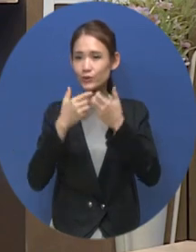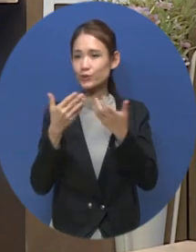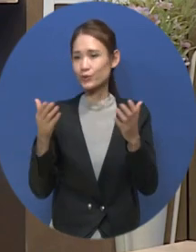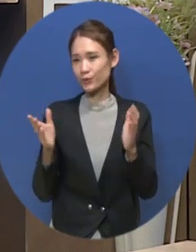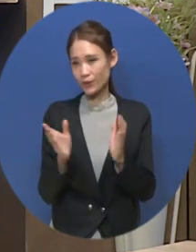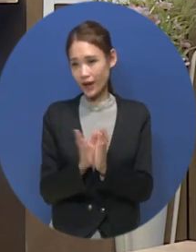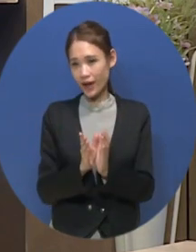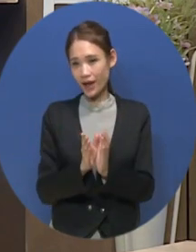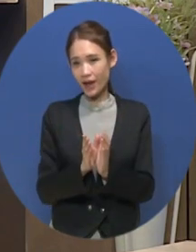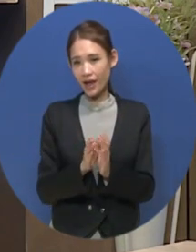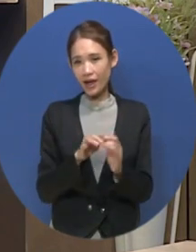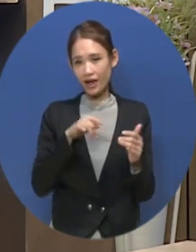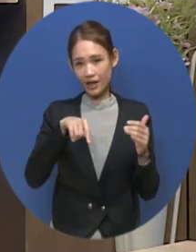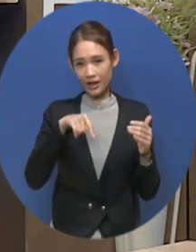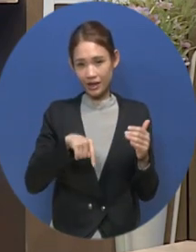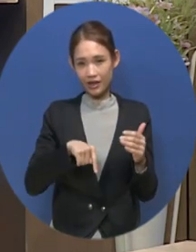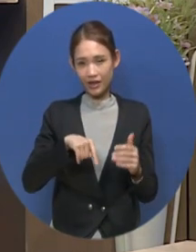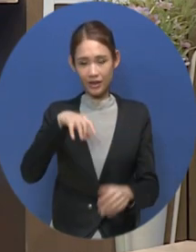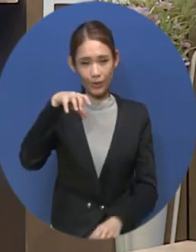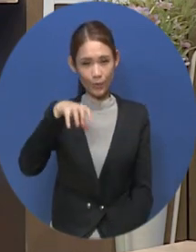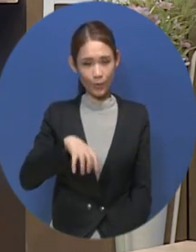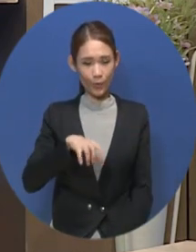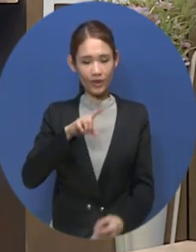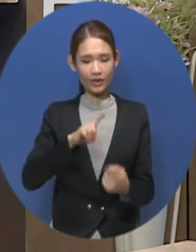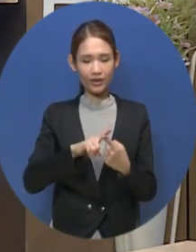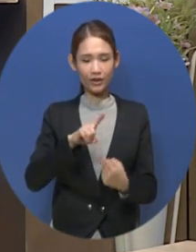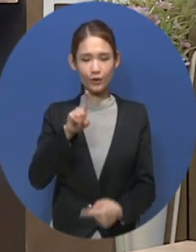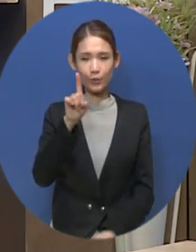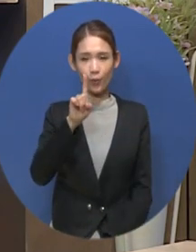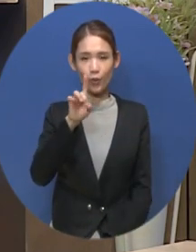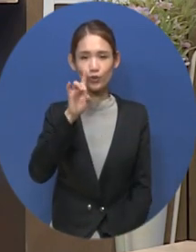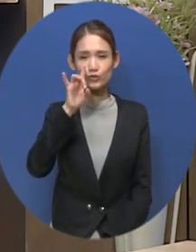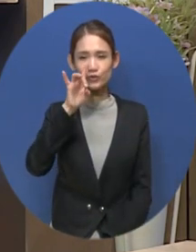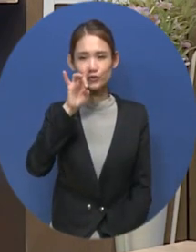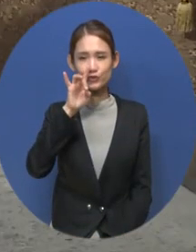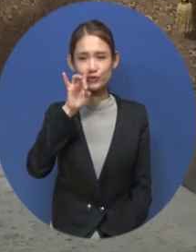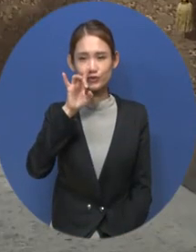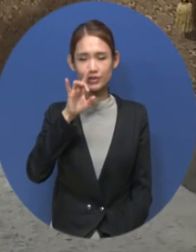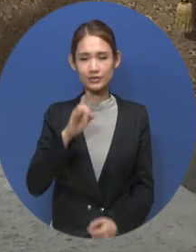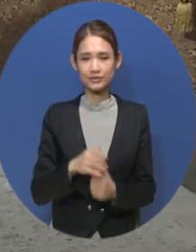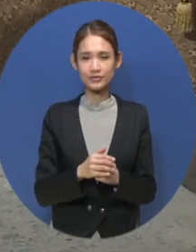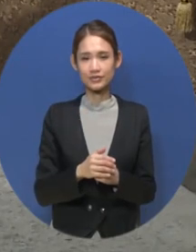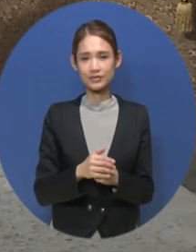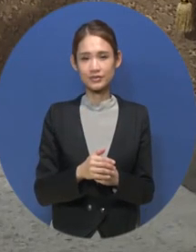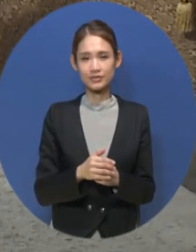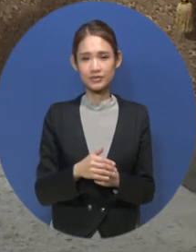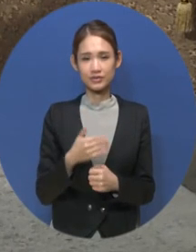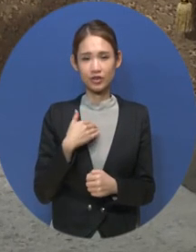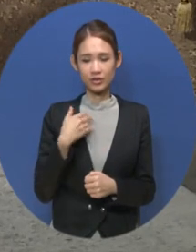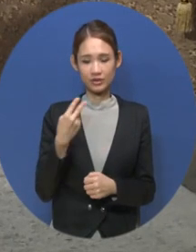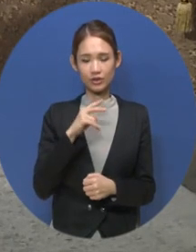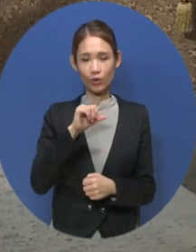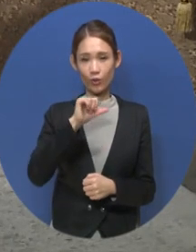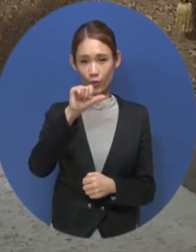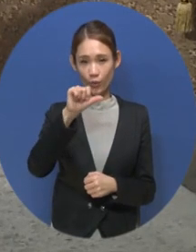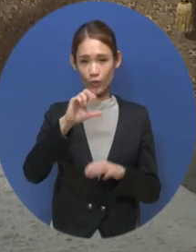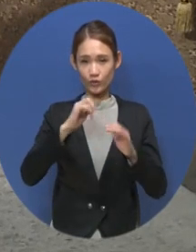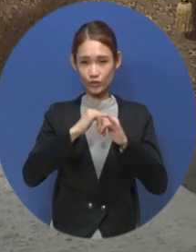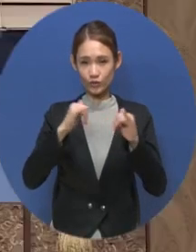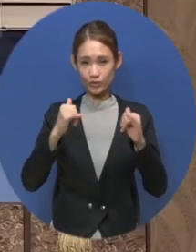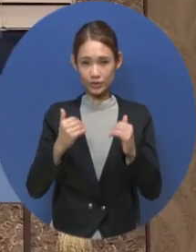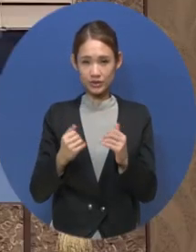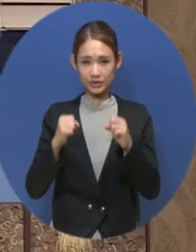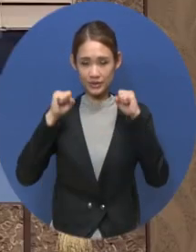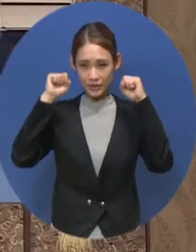대한장애인체육회라고 하면 예. 어떤 곳인지 좀 궁금해하실 것 같거든요. 예, 저희는 그 2005년도에 네.